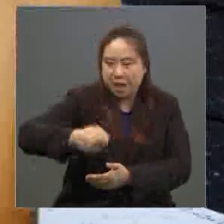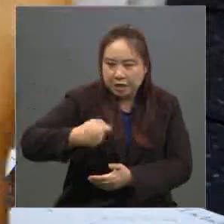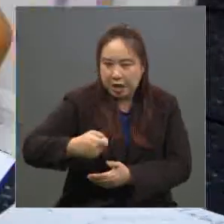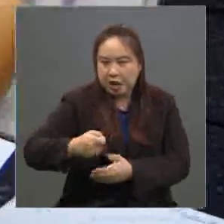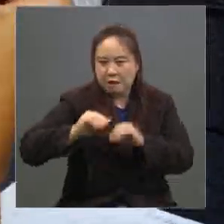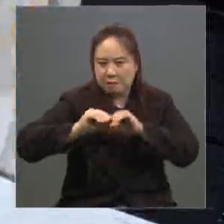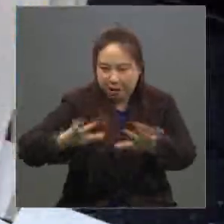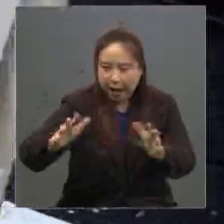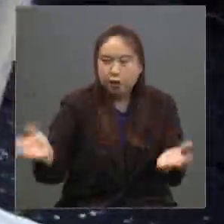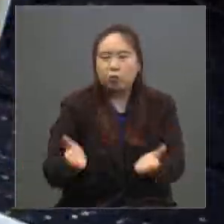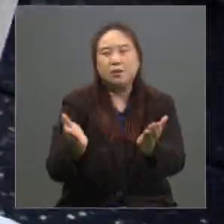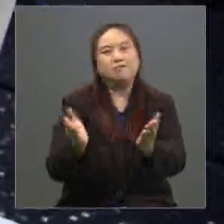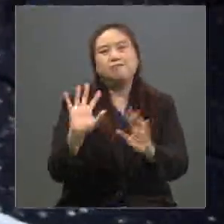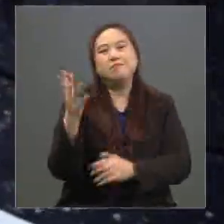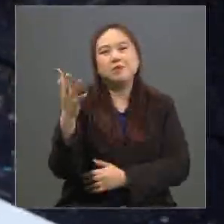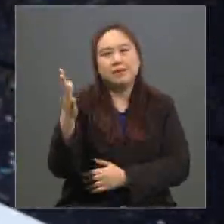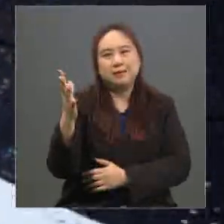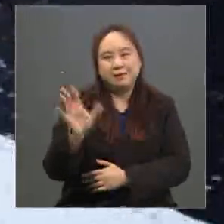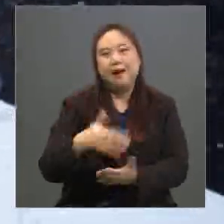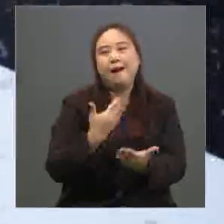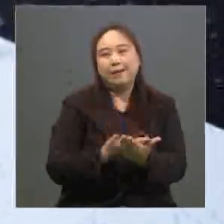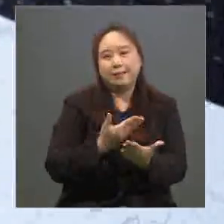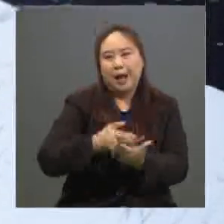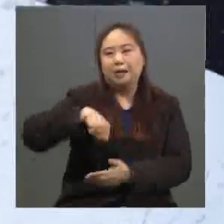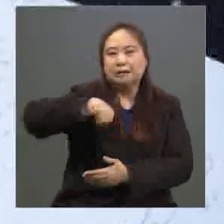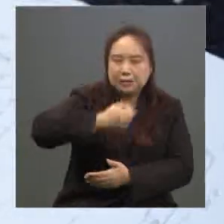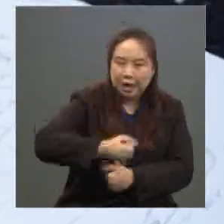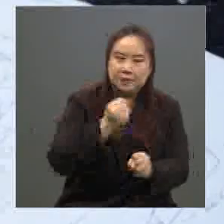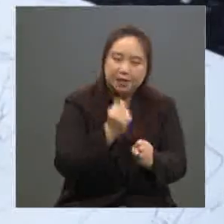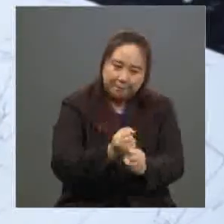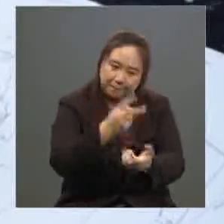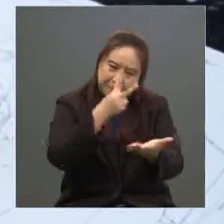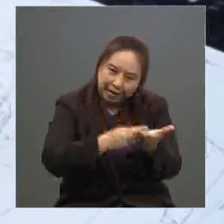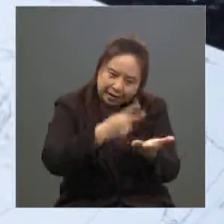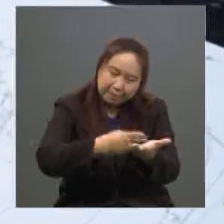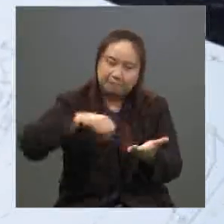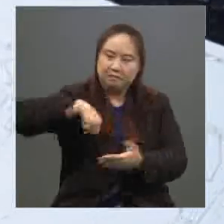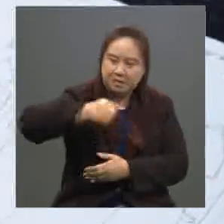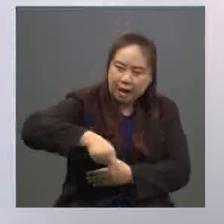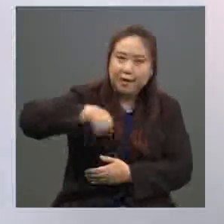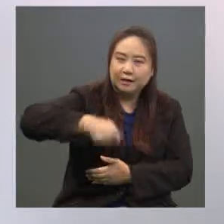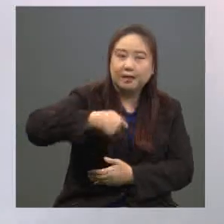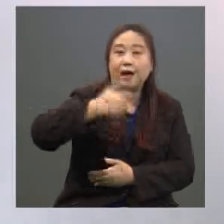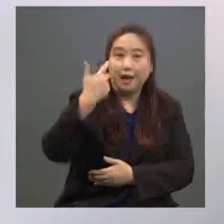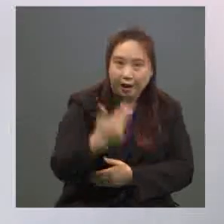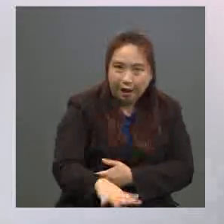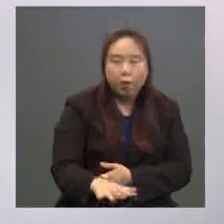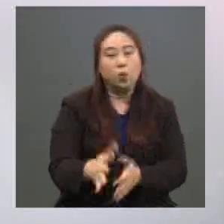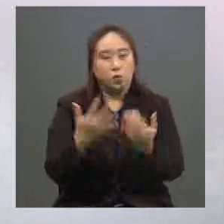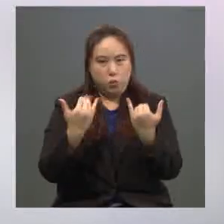าเอาเงินไปทำในเรื่องของงานดีไซน์ตัดเย็บทุกสิ่งทุกอย่างเรียบร้อยเพราะฉะนั้น